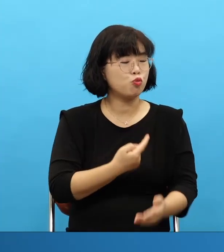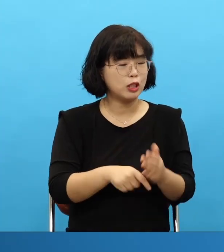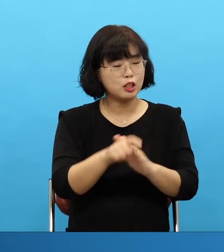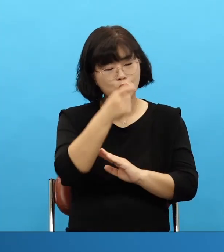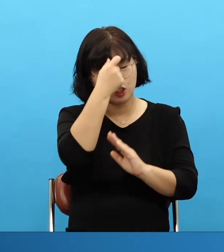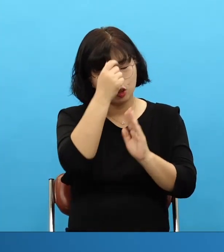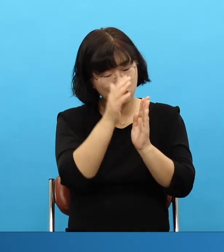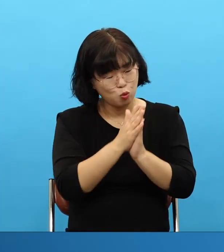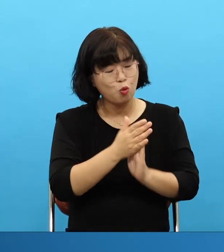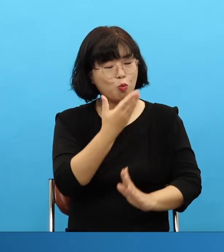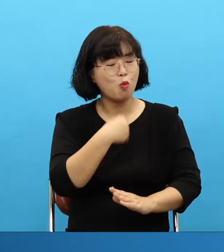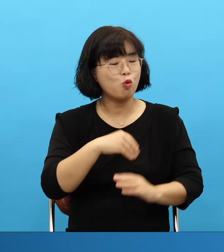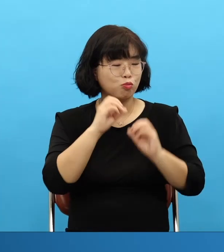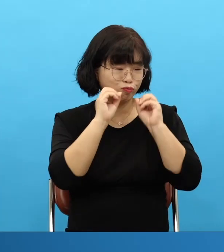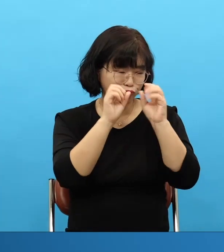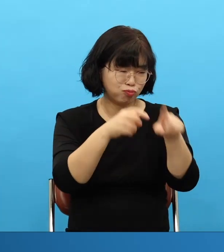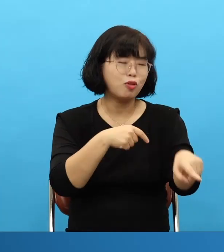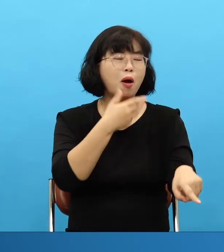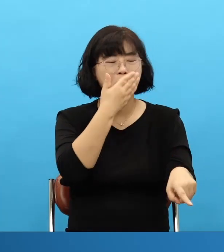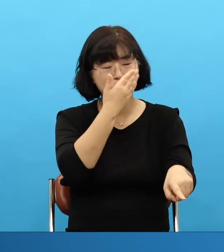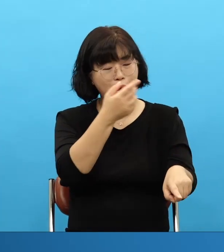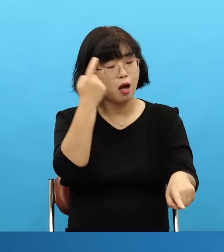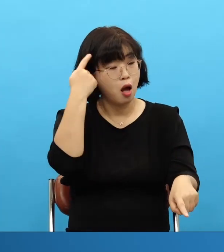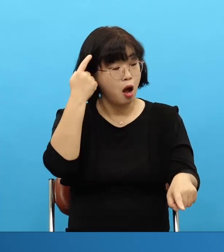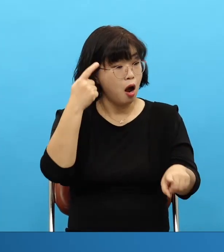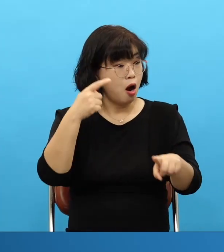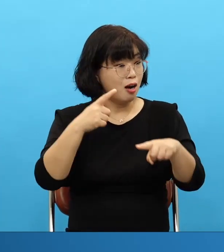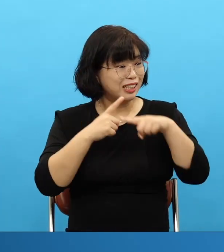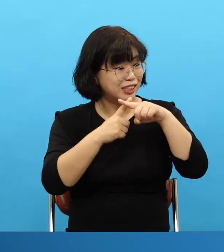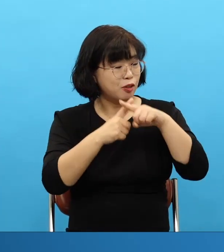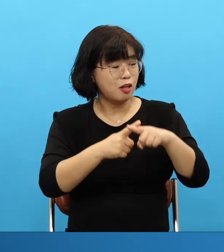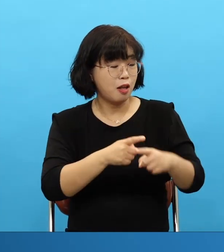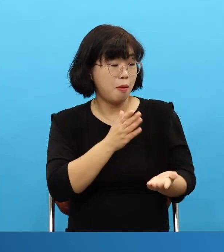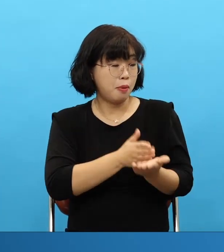사람은 변합니다. And it's just with that one thing that people can change.